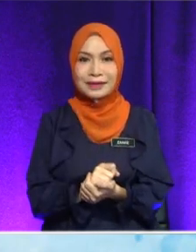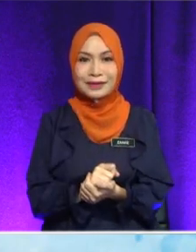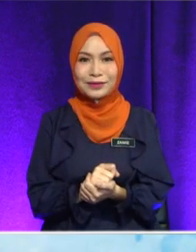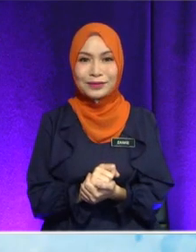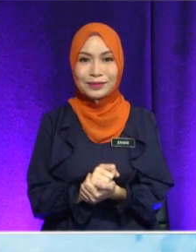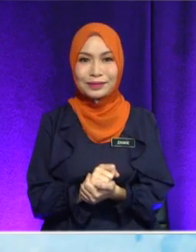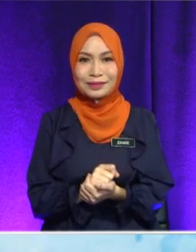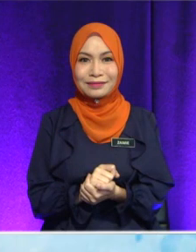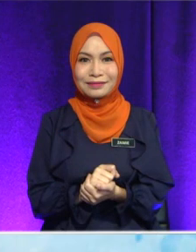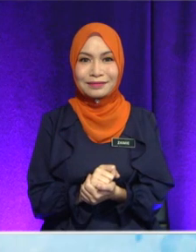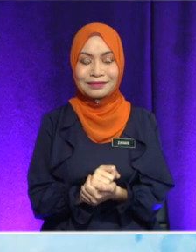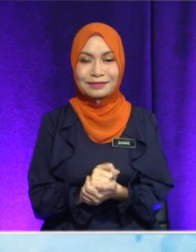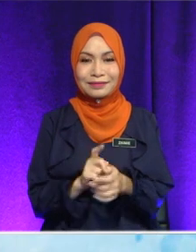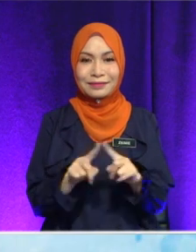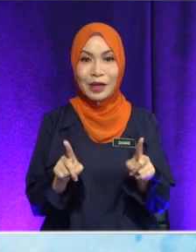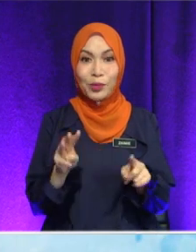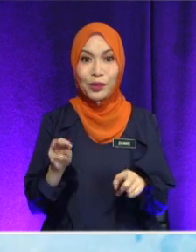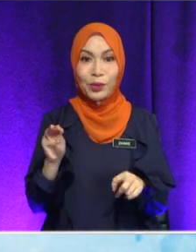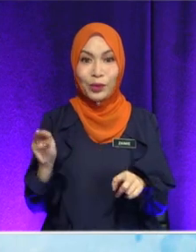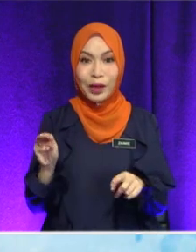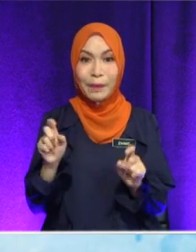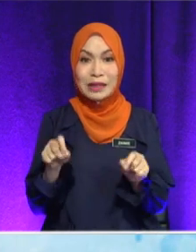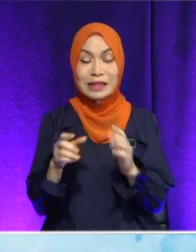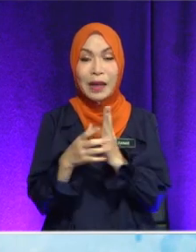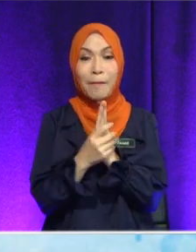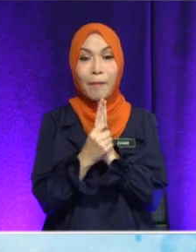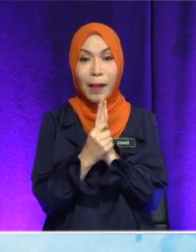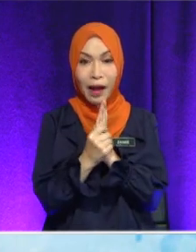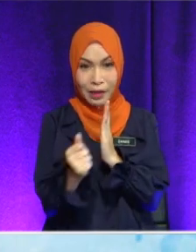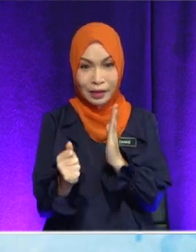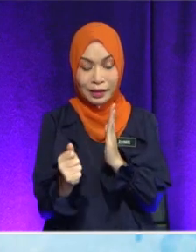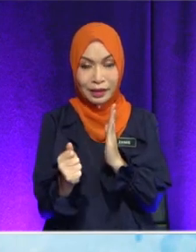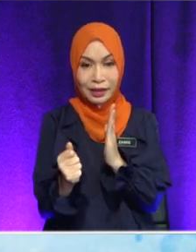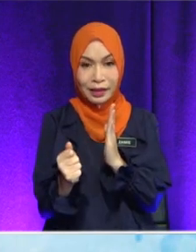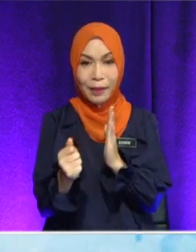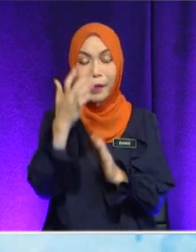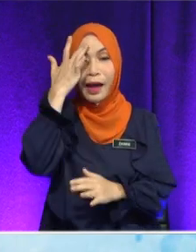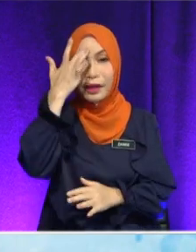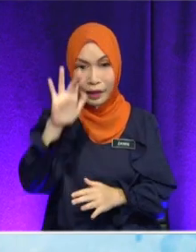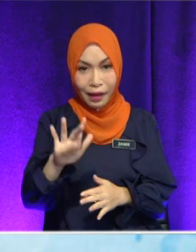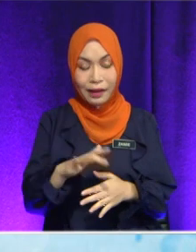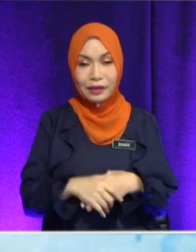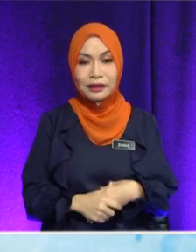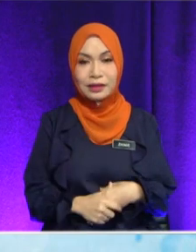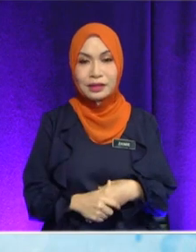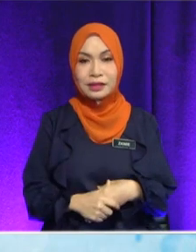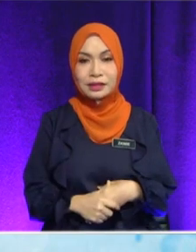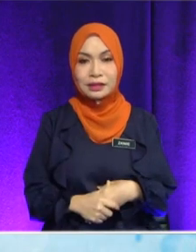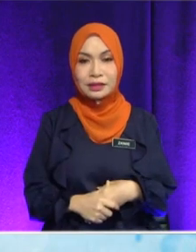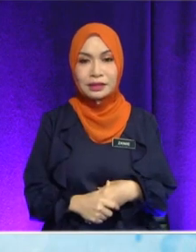2 ini anak murid belum mahal dan juga perlu belum ini belum